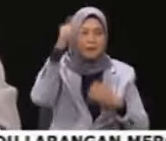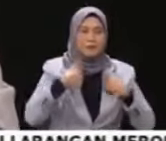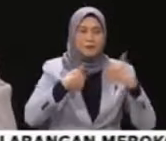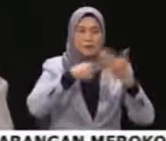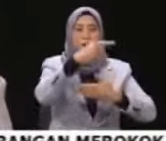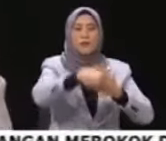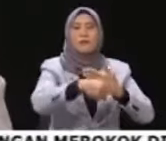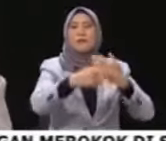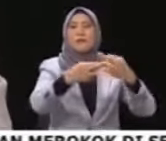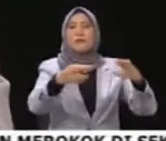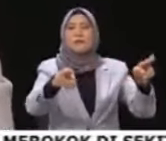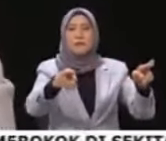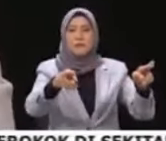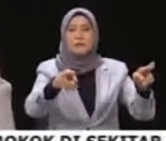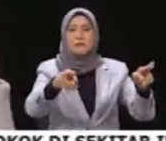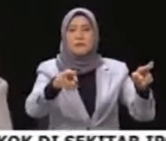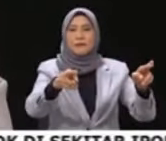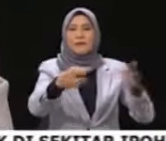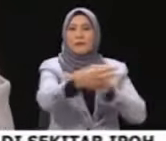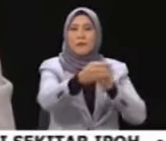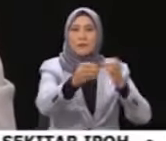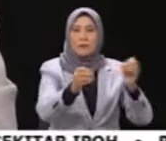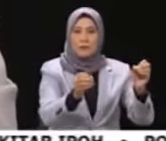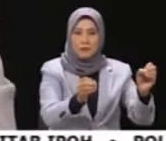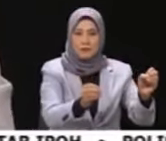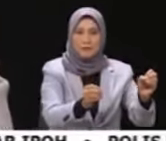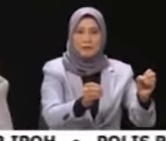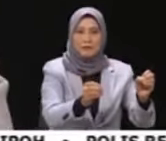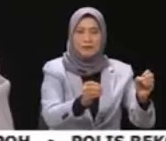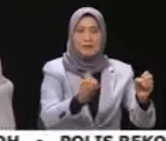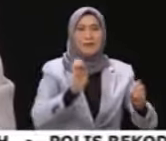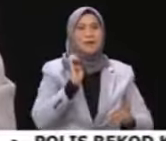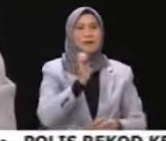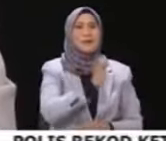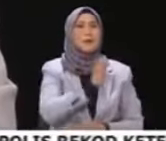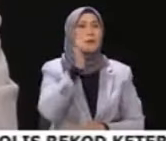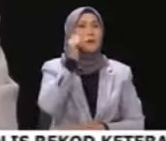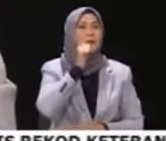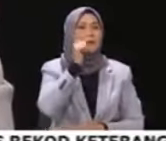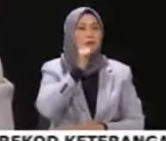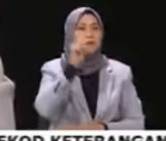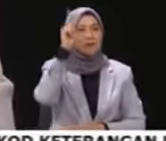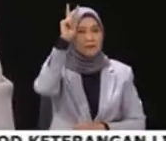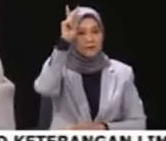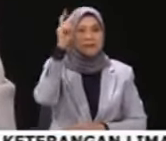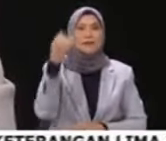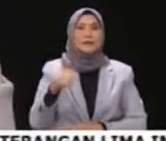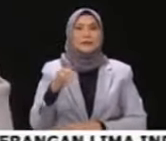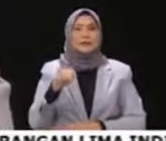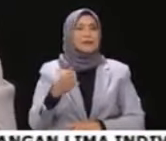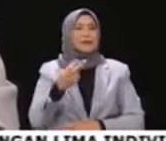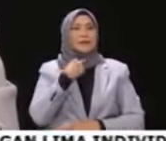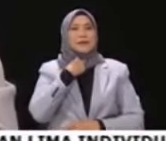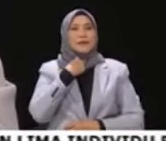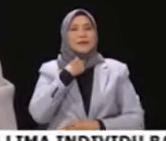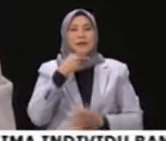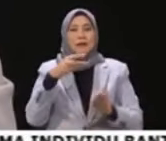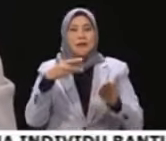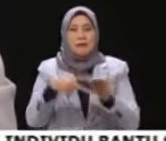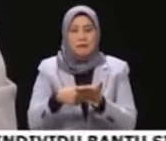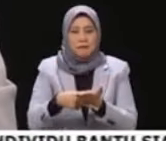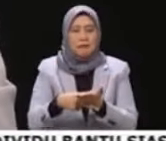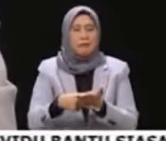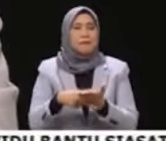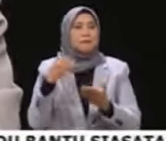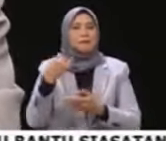program untuk perasmian pejabat di bawah portfolio Exco Wanita Kelantan. Tapi tak boleh pergi, sangkut. Saya pun tidak menjadi mangsa banjir